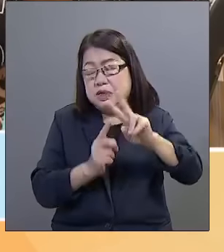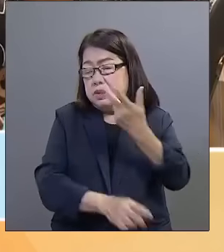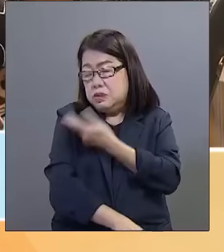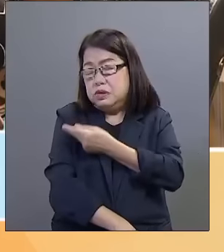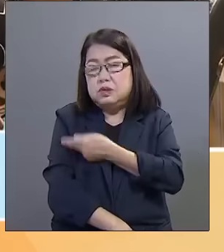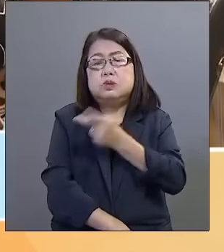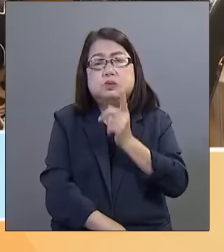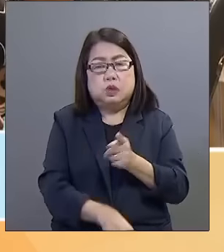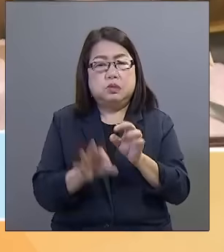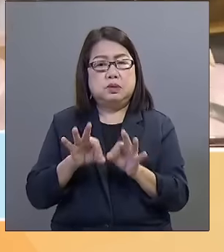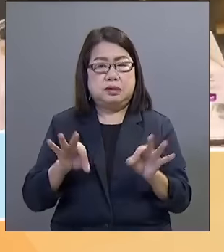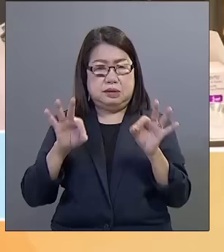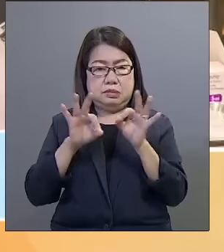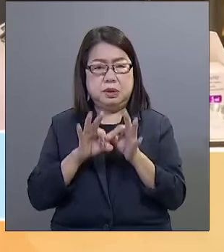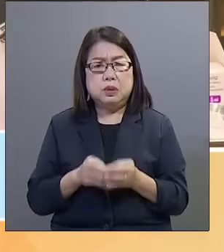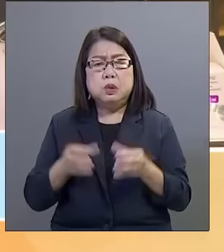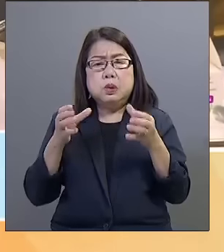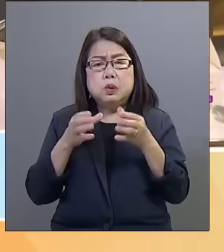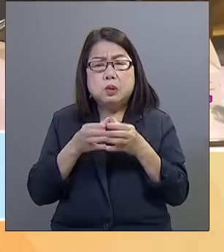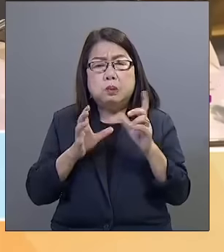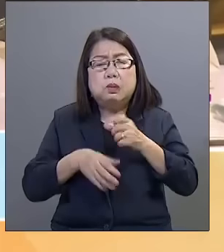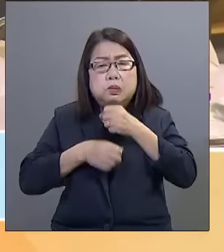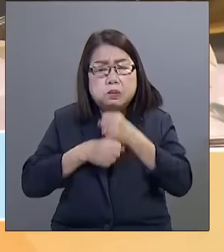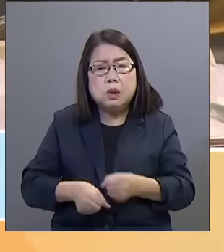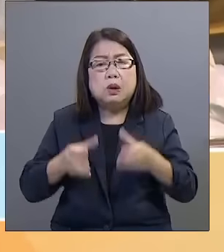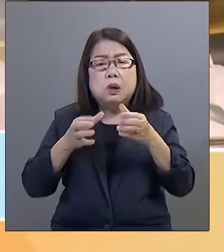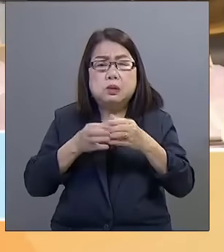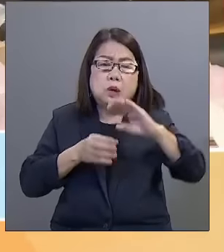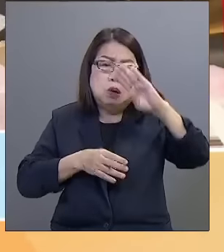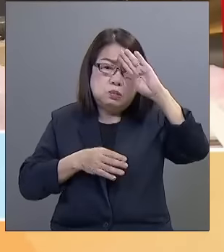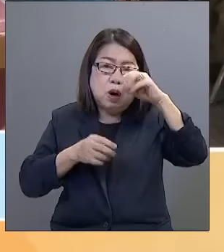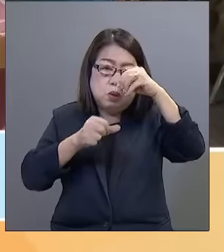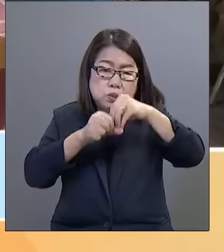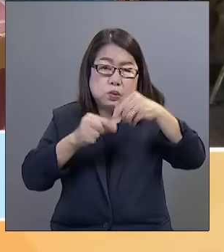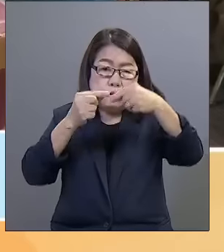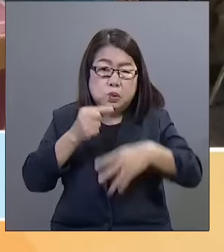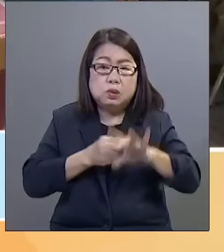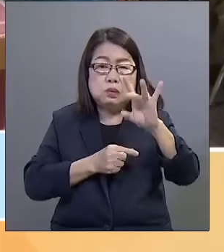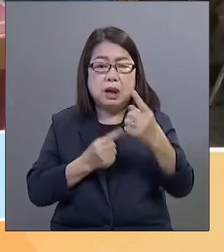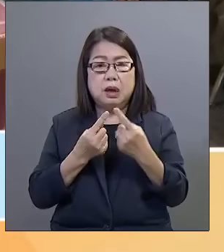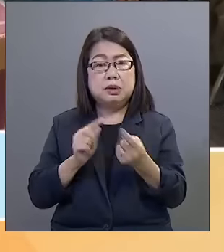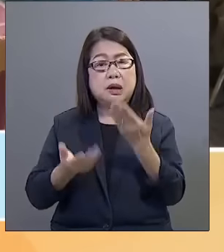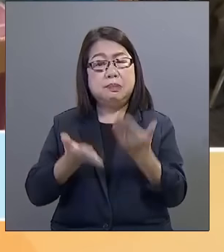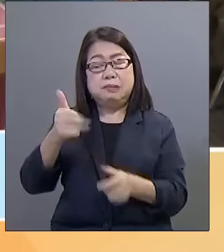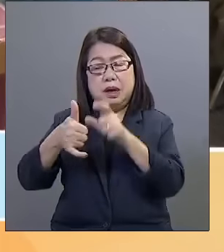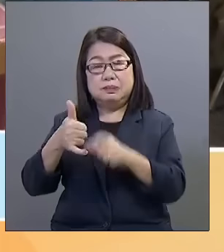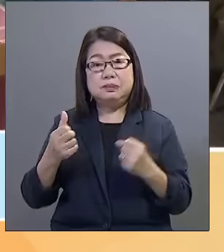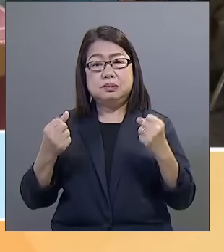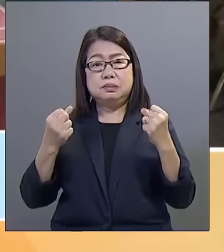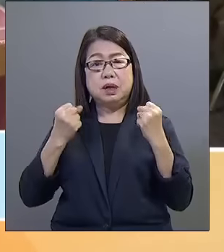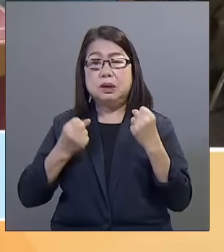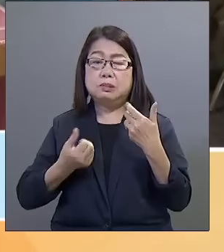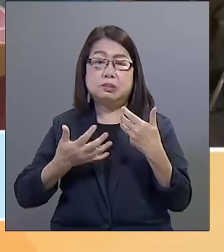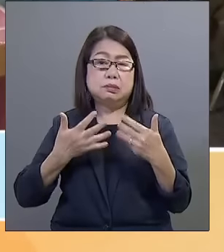ต้องฉีดโดยเฉพาะอย่างกลุ่มเปราะบางแต่ยังก็ตามบางคนที่แข็งแรงนี่ก็อาจจะชะลอไว้นิดนึงเพื่ออาจ